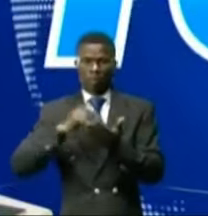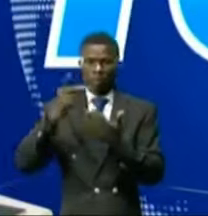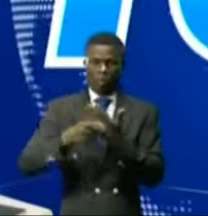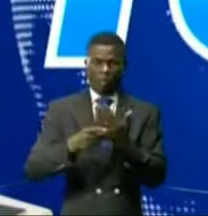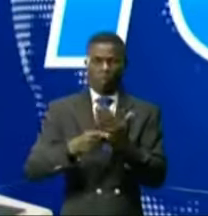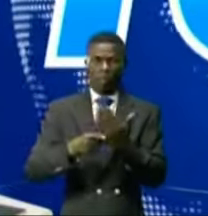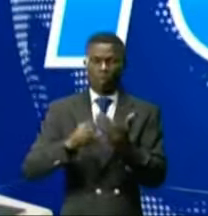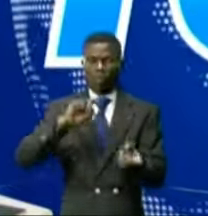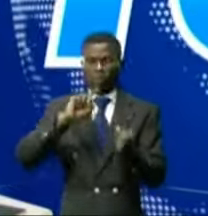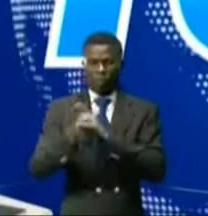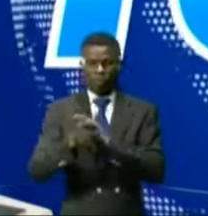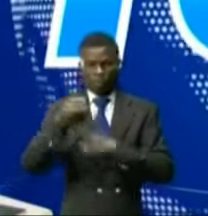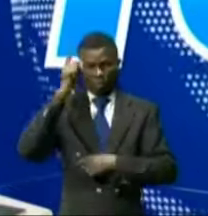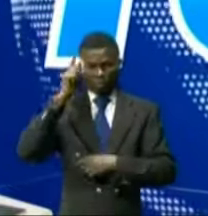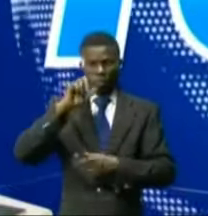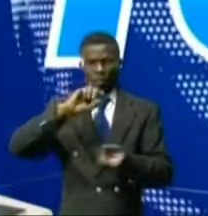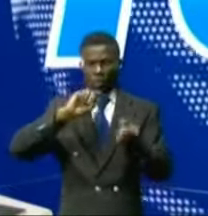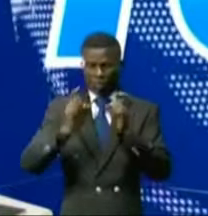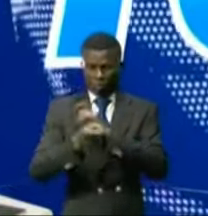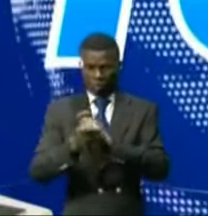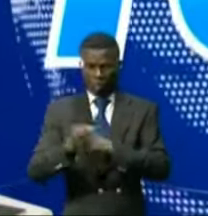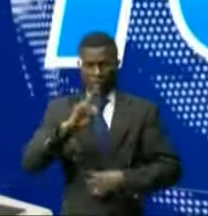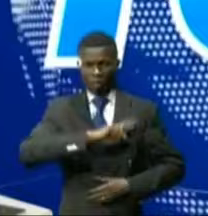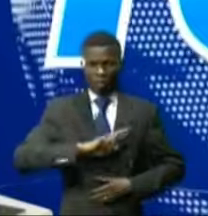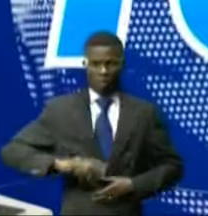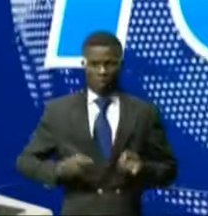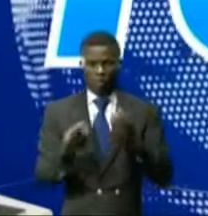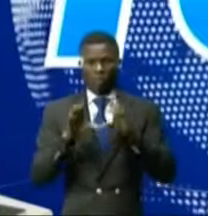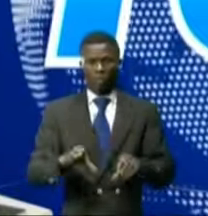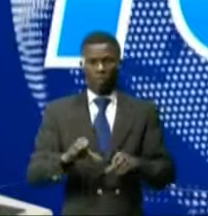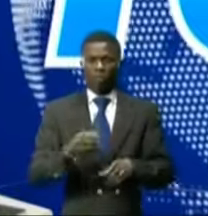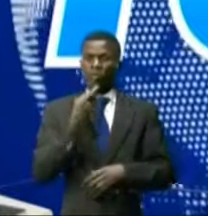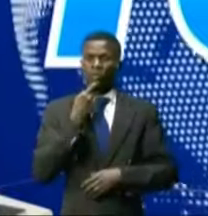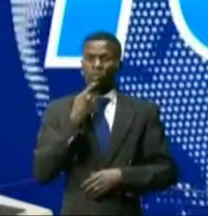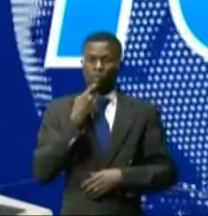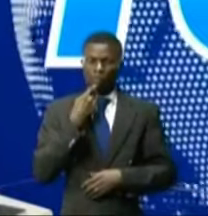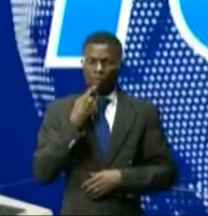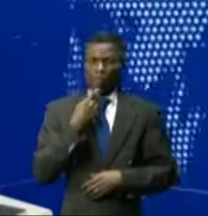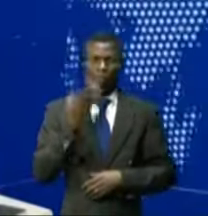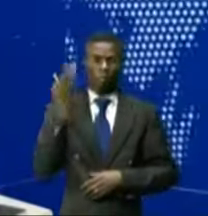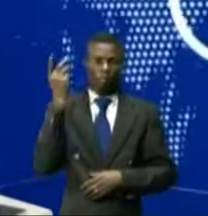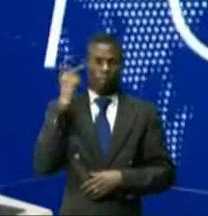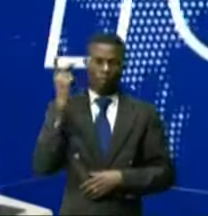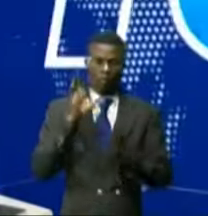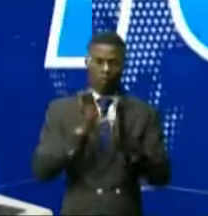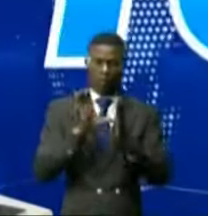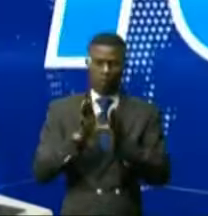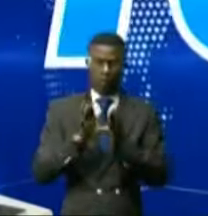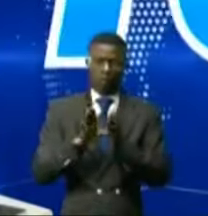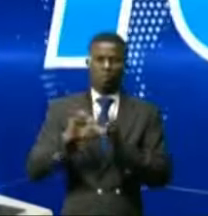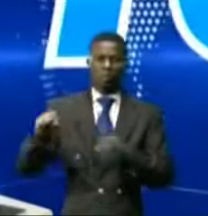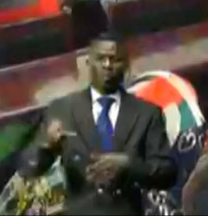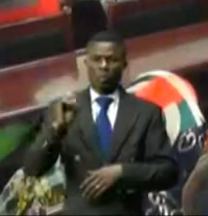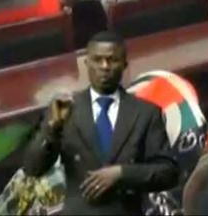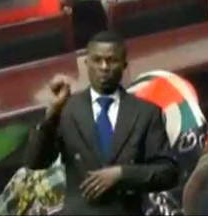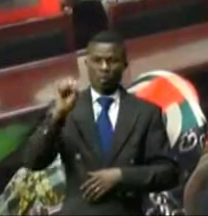vise le changement et la réforme de la RDC. Une histoire d'Eric Kabamba dans un film de José